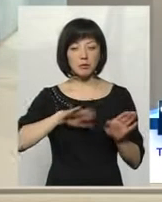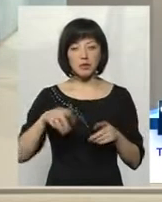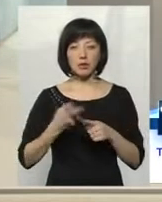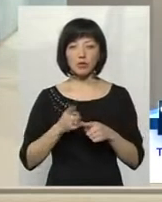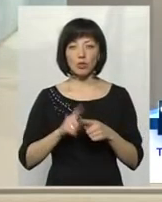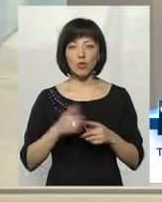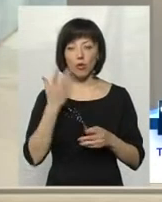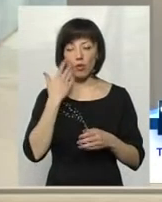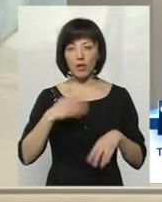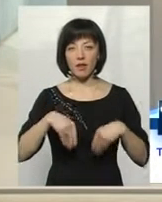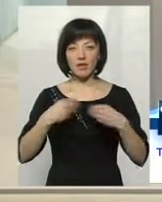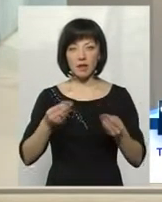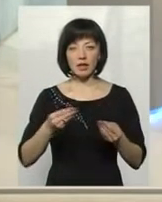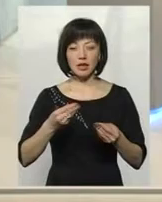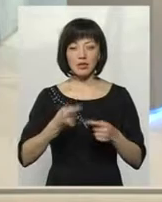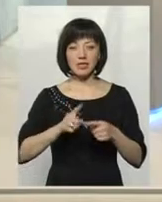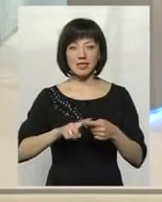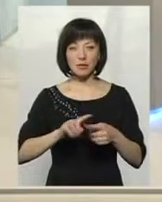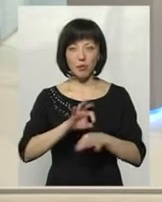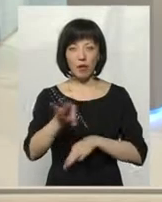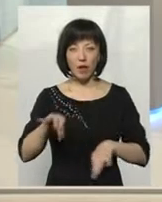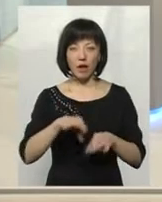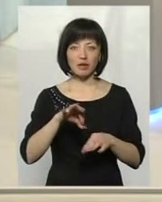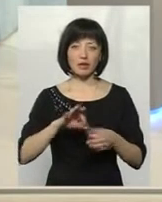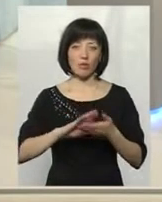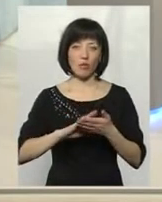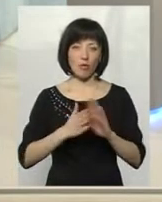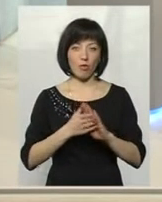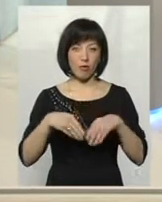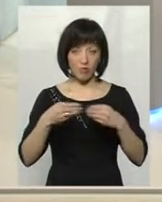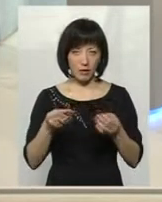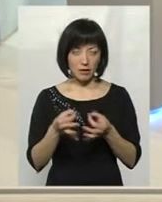вже видані оті містобудівні умови і обмеження?